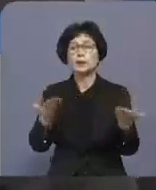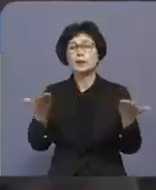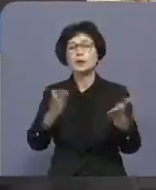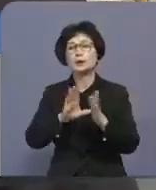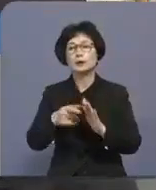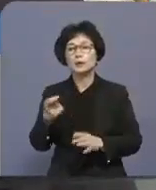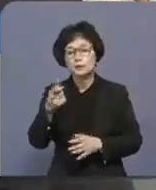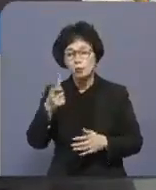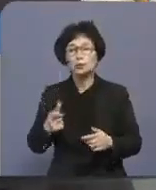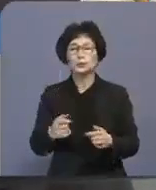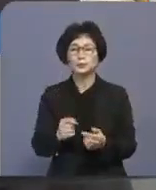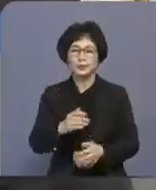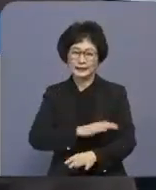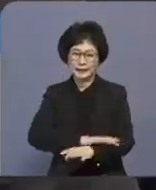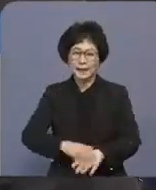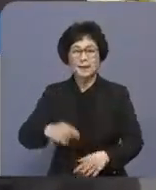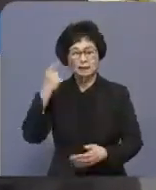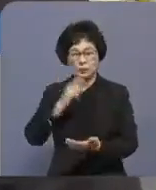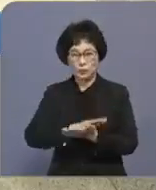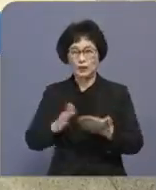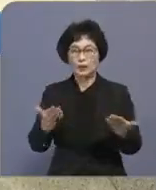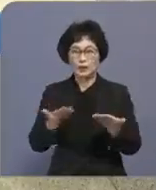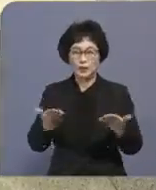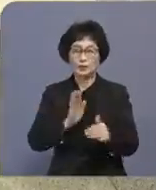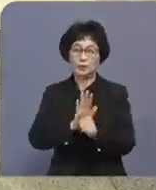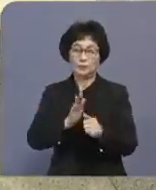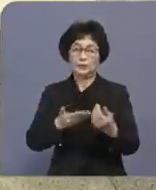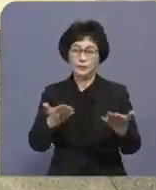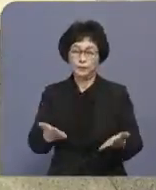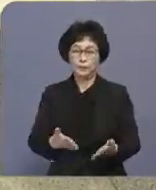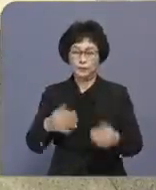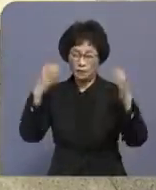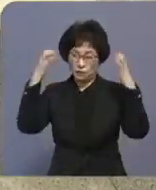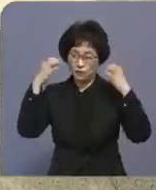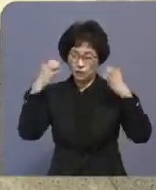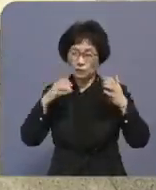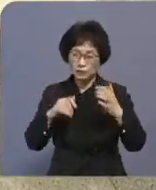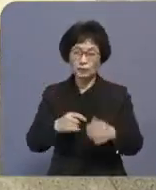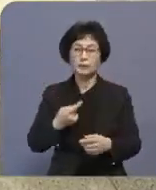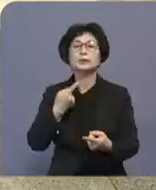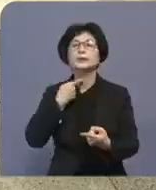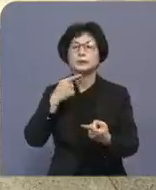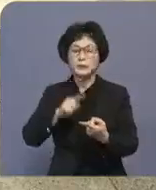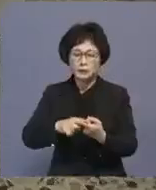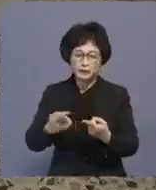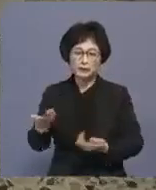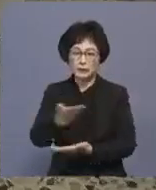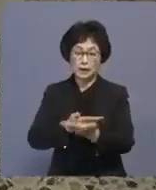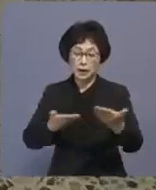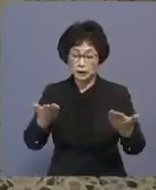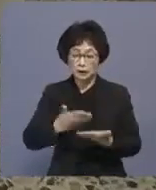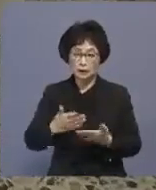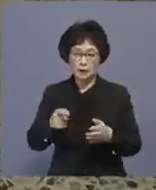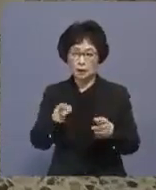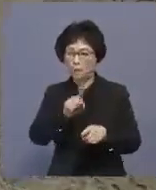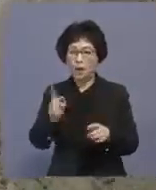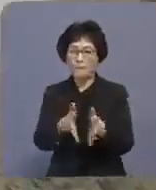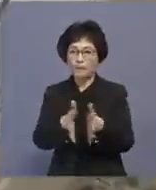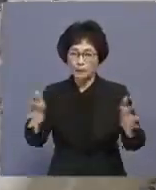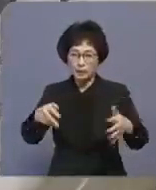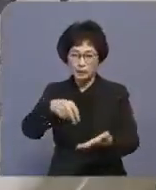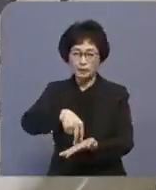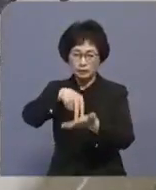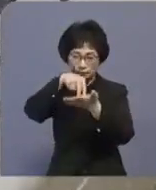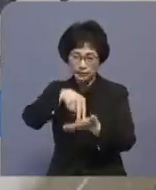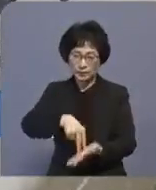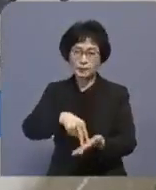때 조금 더 원활하고 건강하게 일할 수 있는. 무더위 속에서도 이웃 간의 온정은 이어집니다. 한 아파트 엘리베이터 앞에